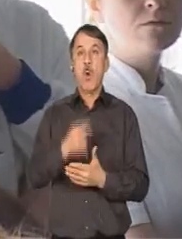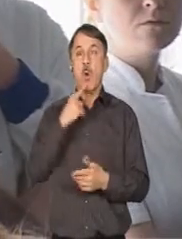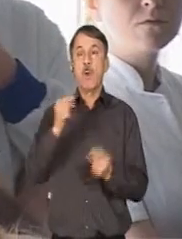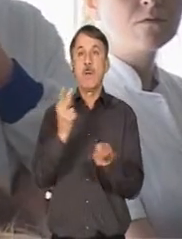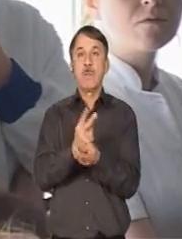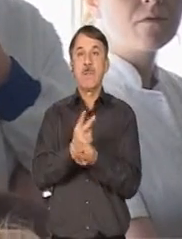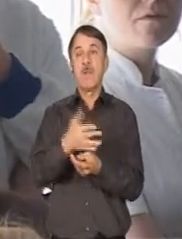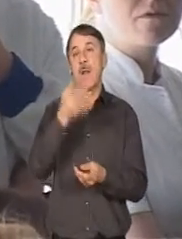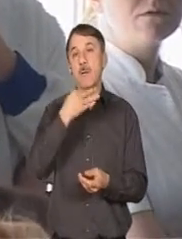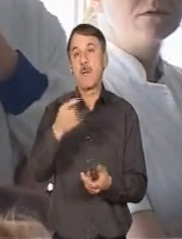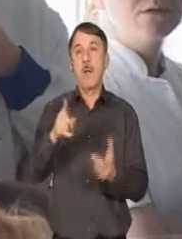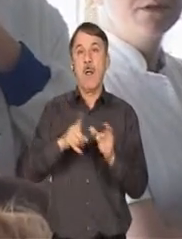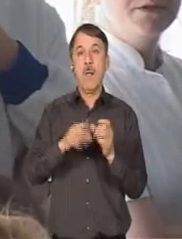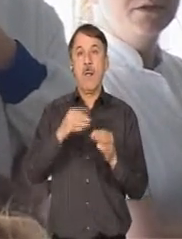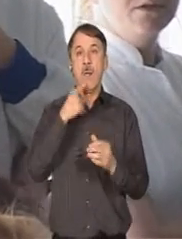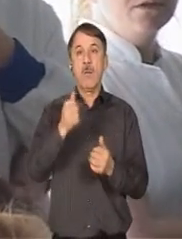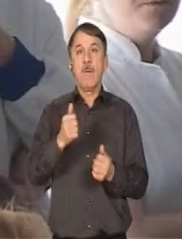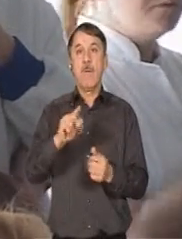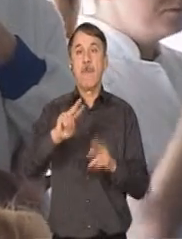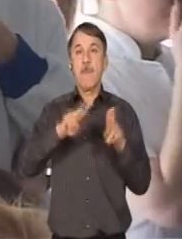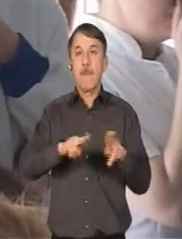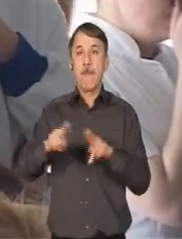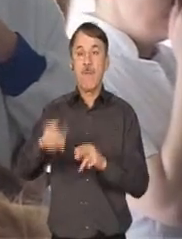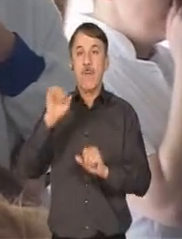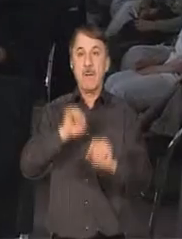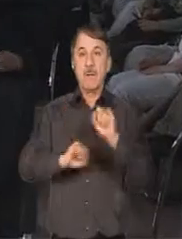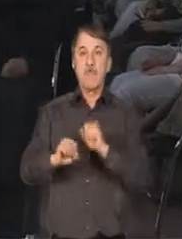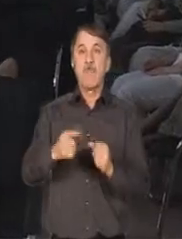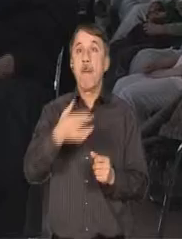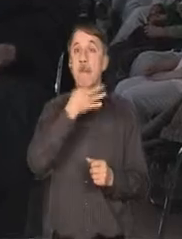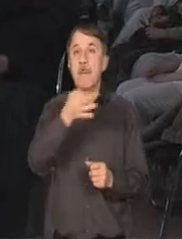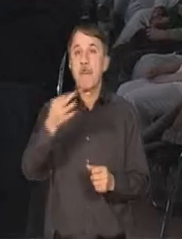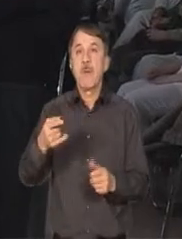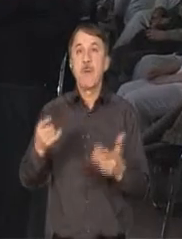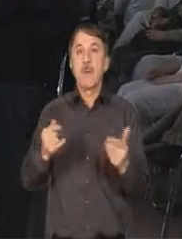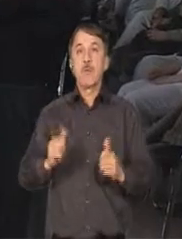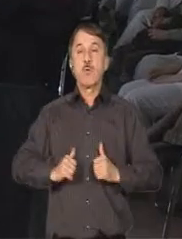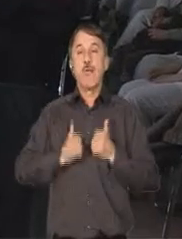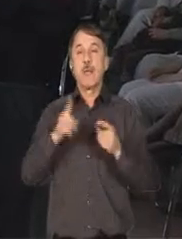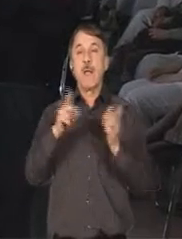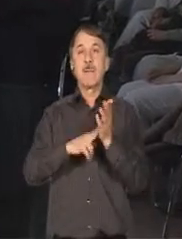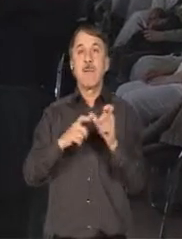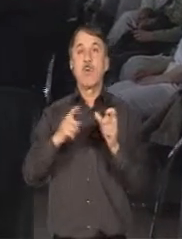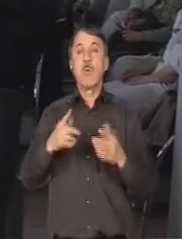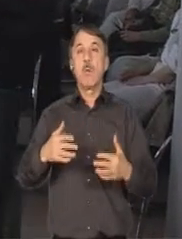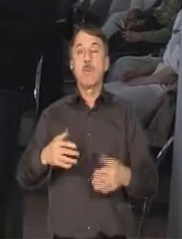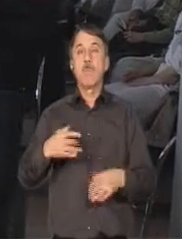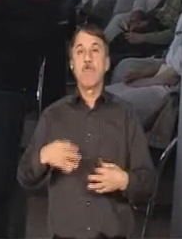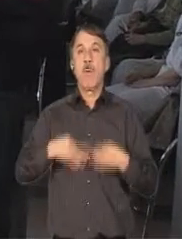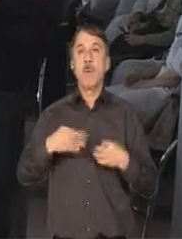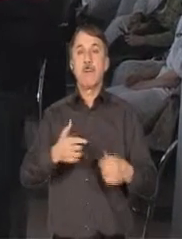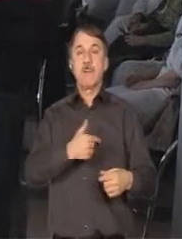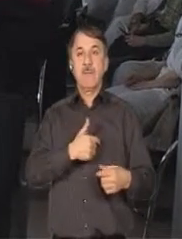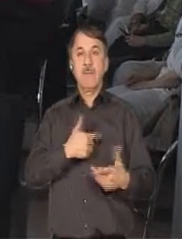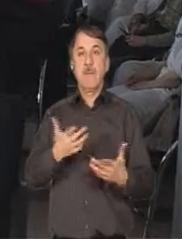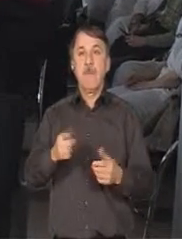svetskih metoda u lečenju bolesnika biti jedan od primarnih ciljeva instituta. A pored toga, budućnost Instituta za kardiovaskularne